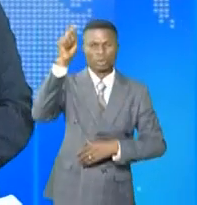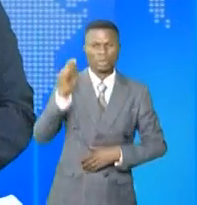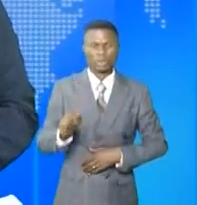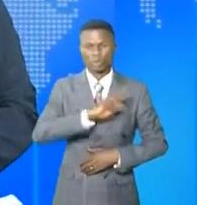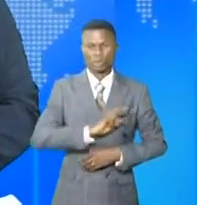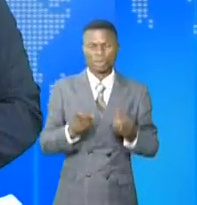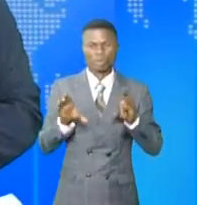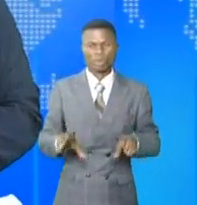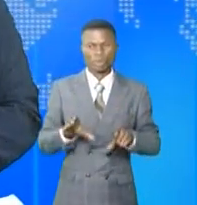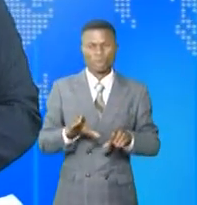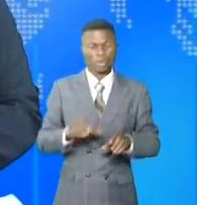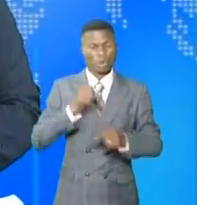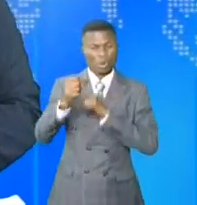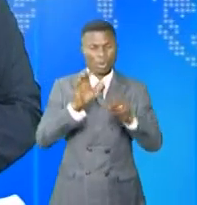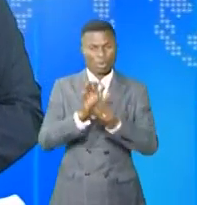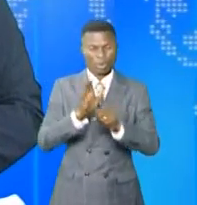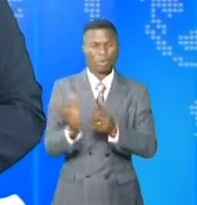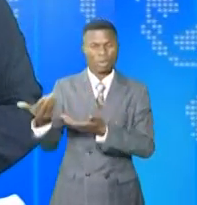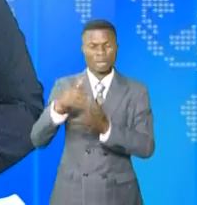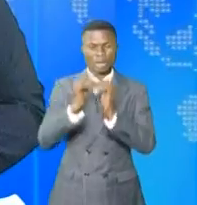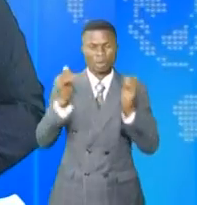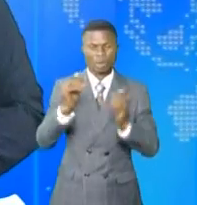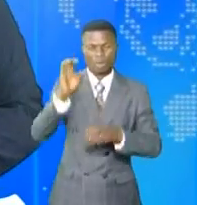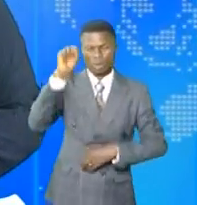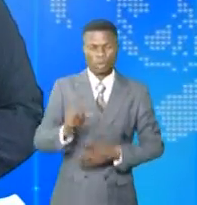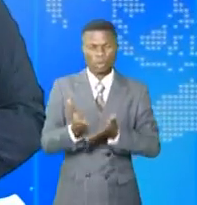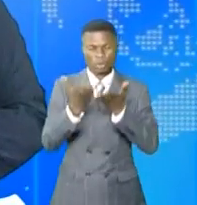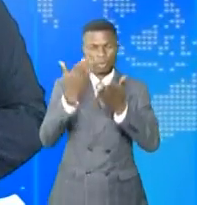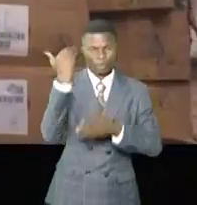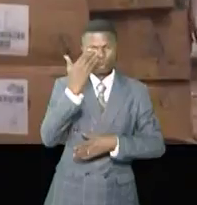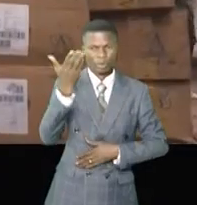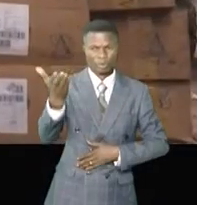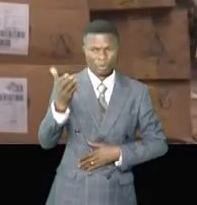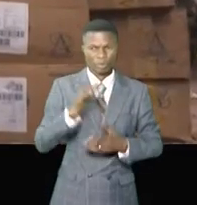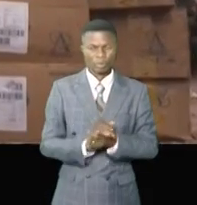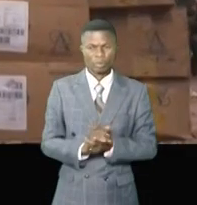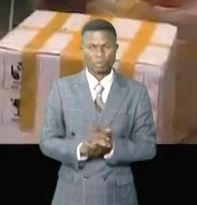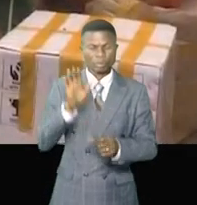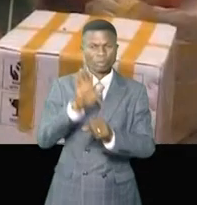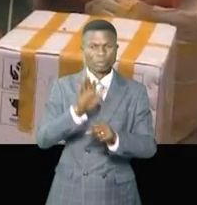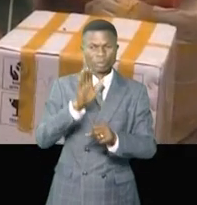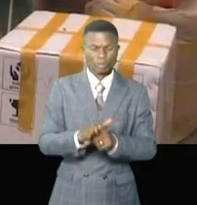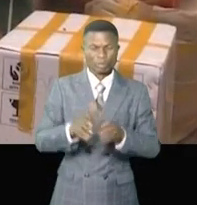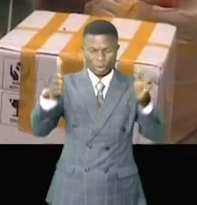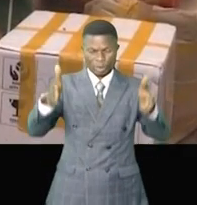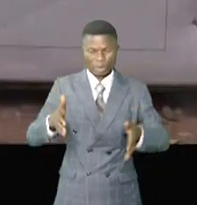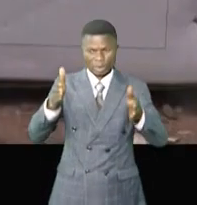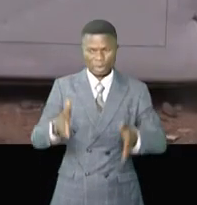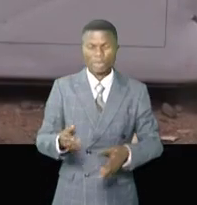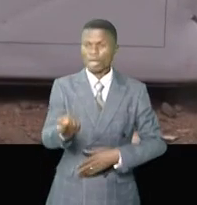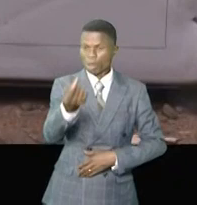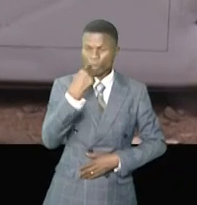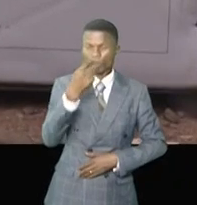démocratique du Congo qui se battent pour le retour de la paix au sud Kivu. Une montagne de cartons contenant